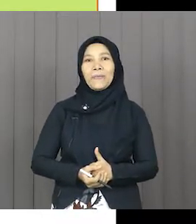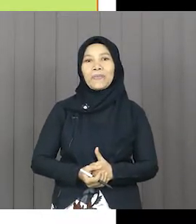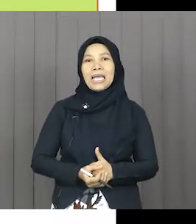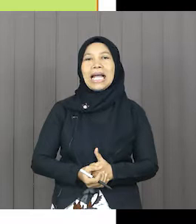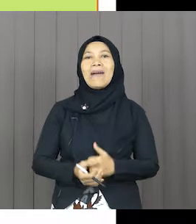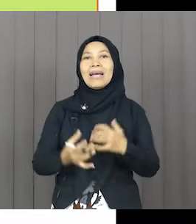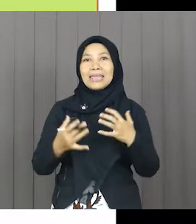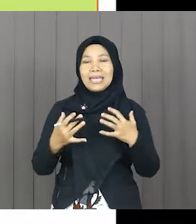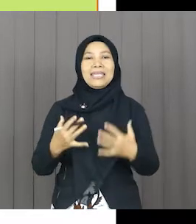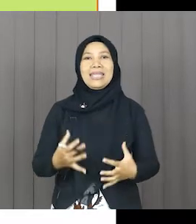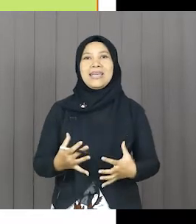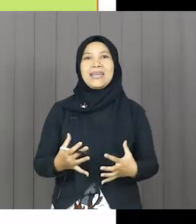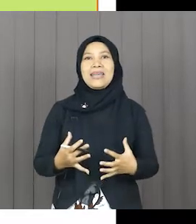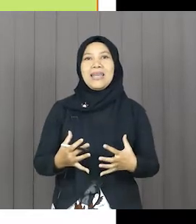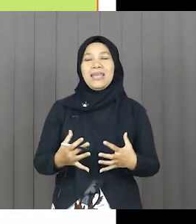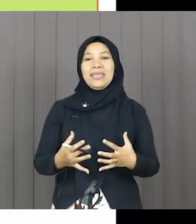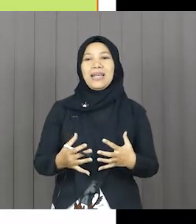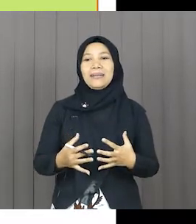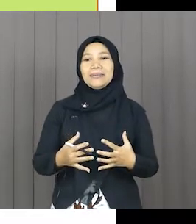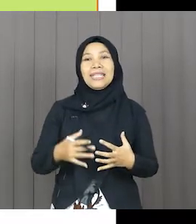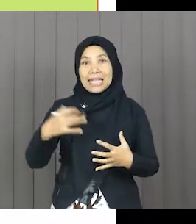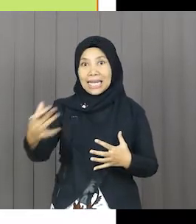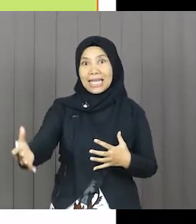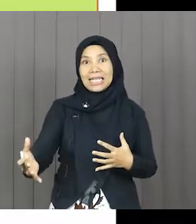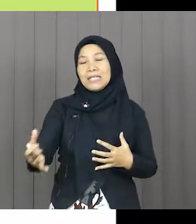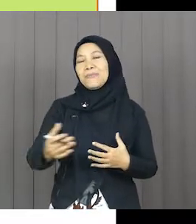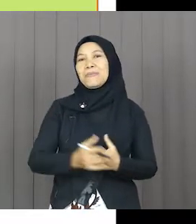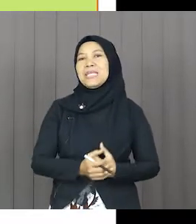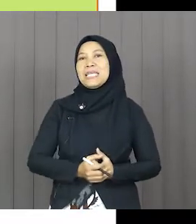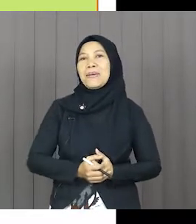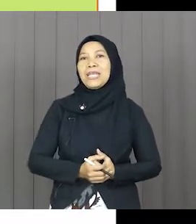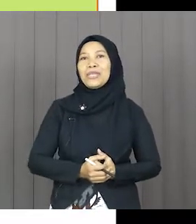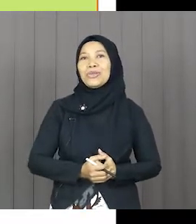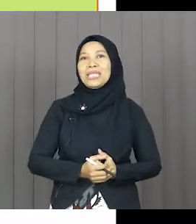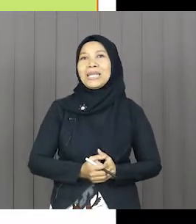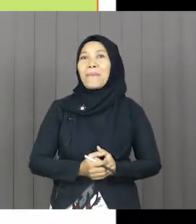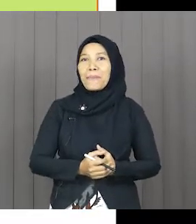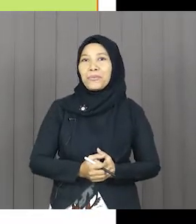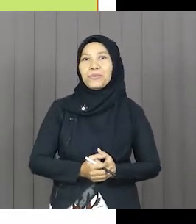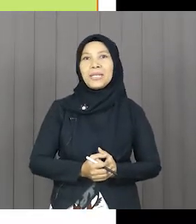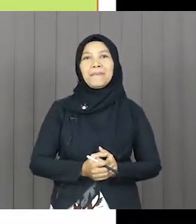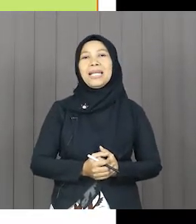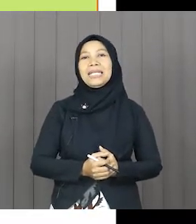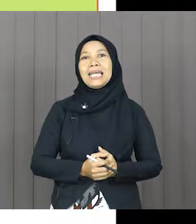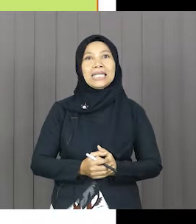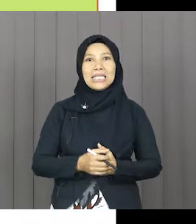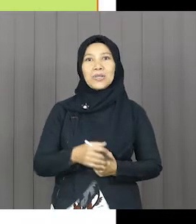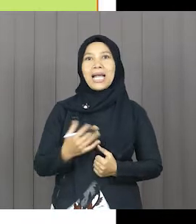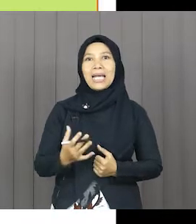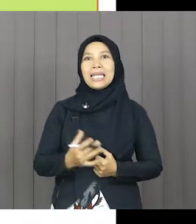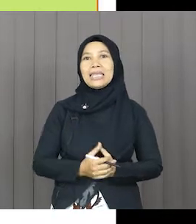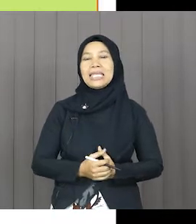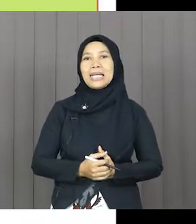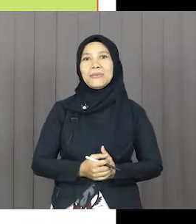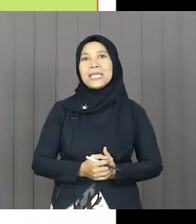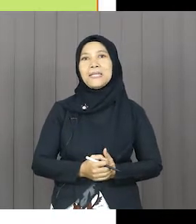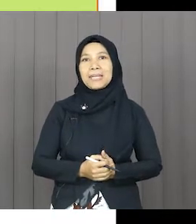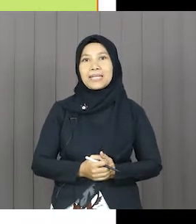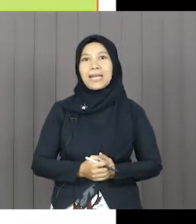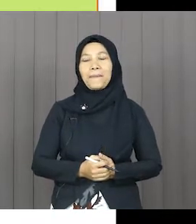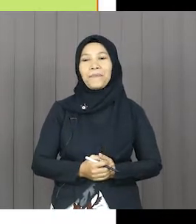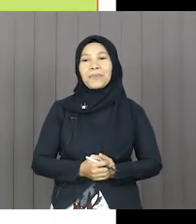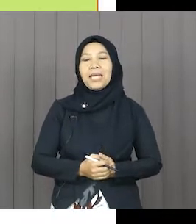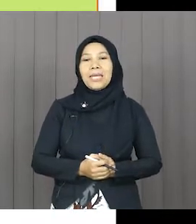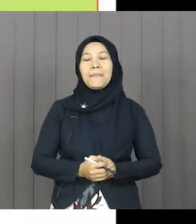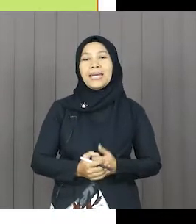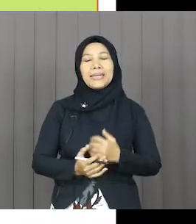kreditor. Khawatirnya yang negara yang diberi pinjaman itu tidak mampu mengembalikan, ini juga akan nantinya akan menjadi